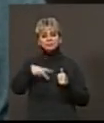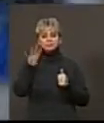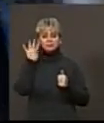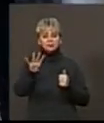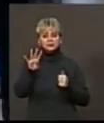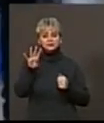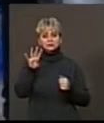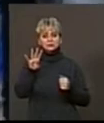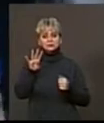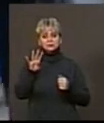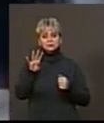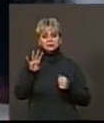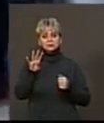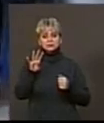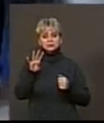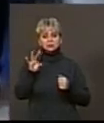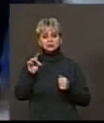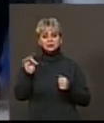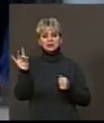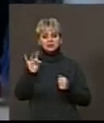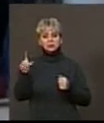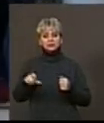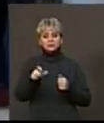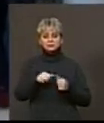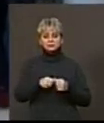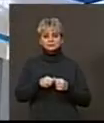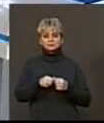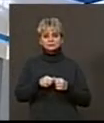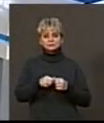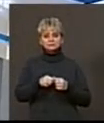Олеся Слынько, Анатолий Рашевский, Дон-24, Ростов-на-Дону.